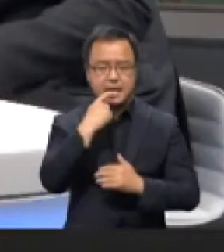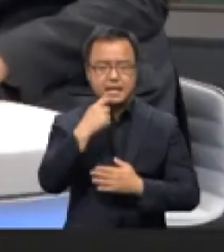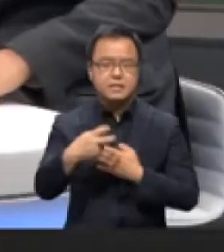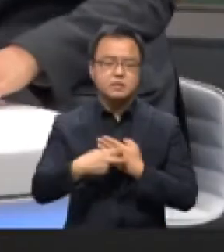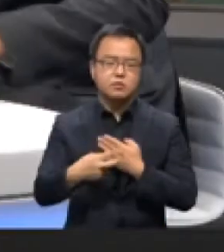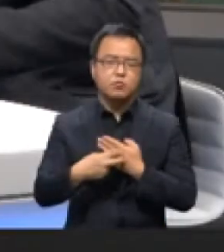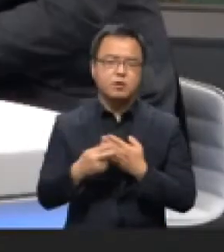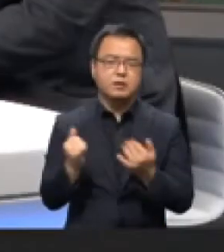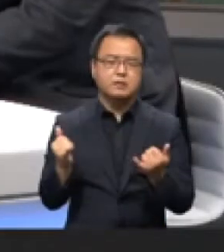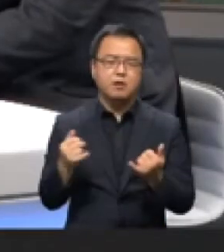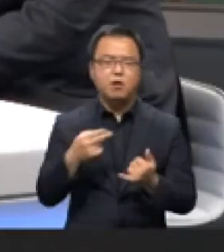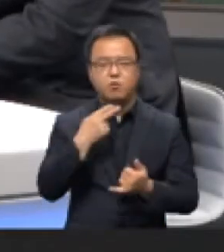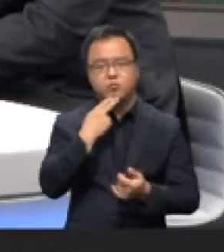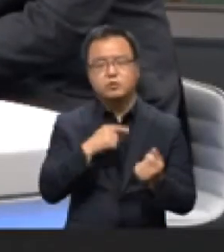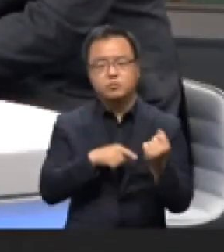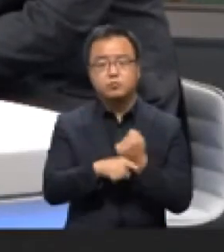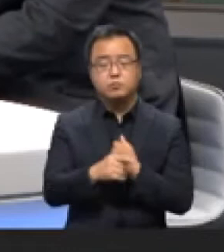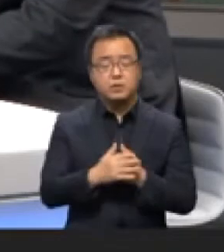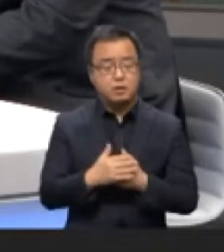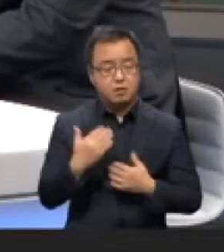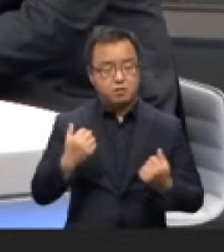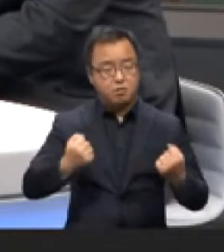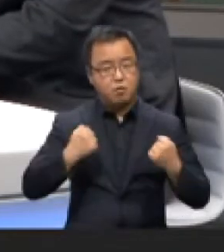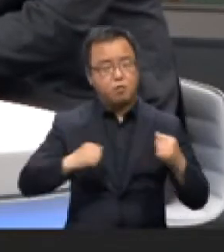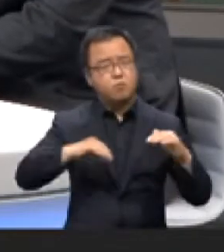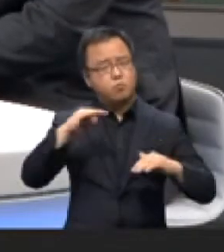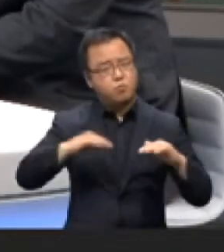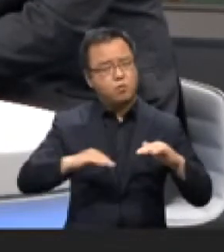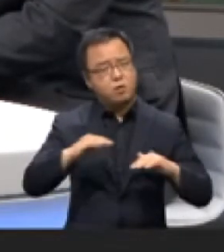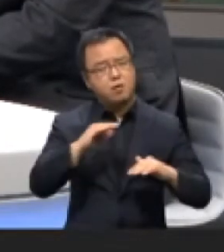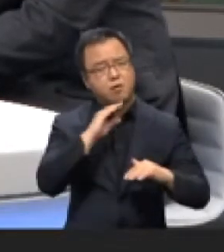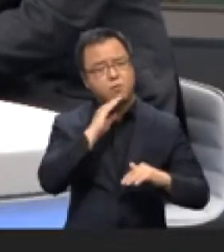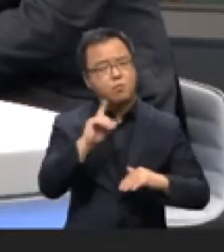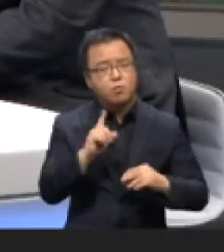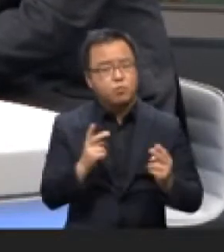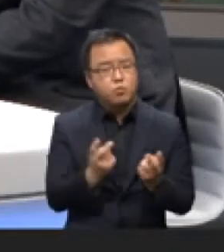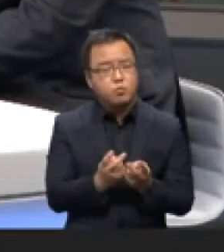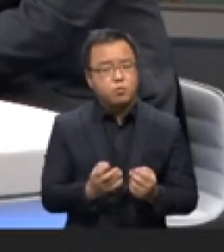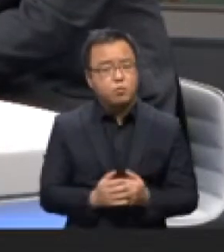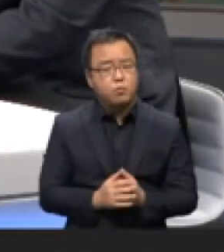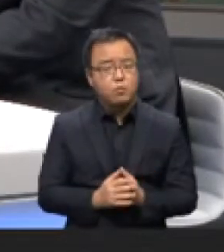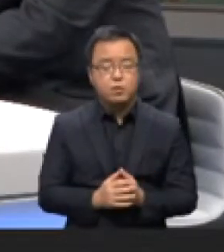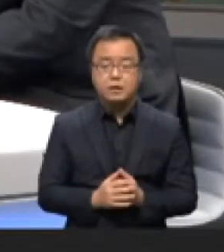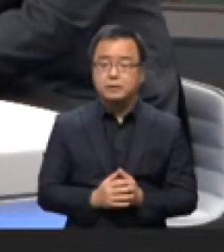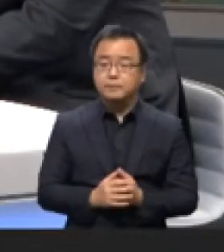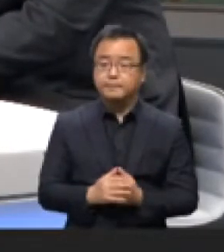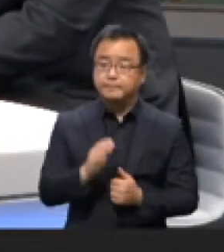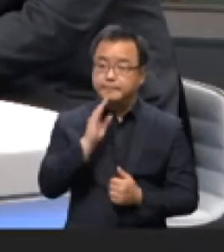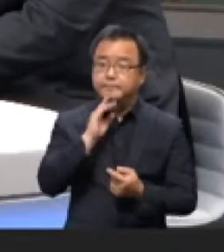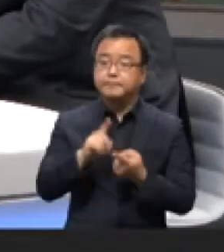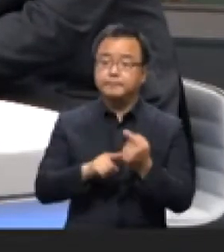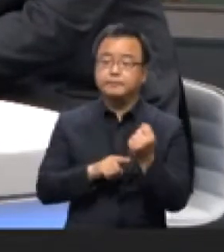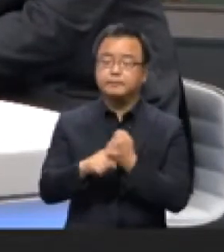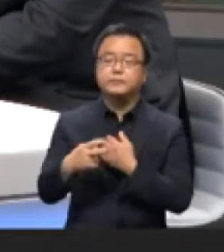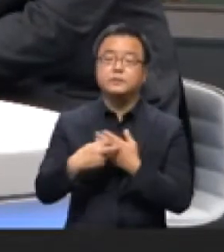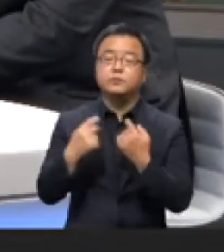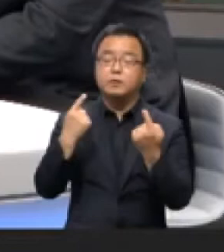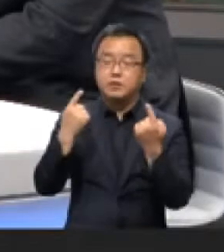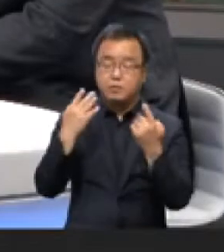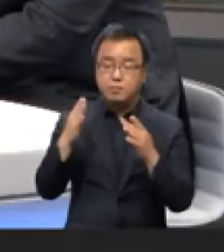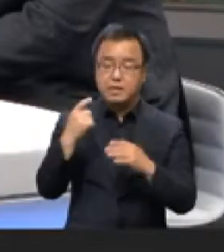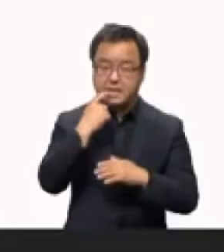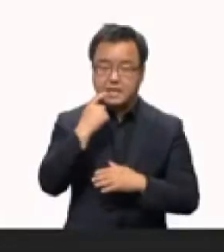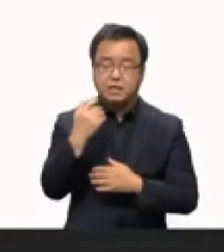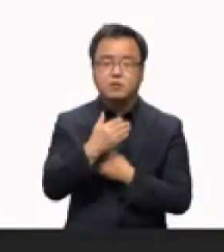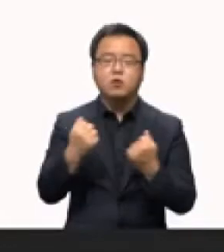이런 부분에서도 건강 불평등이 나타나고 있는데 대처법이 없습니까? 네, 그래서 이 의과대학이나 치아 건강